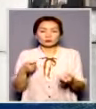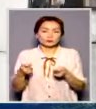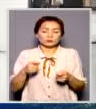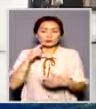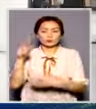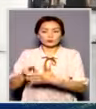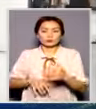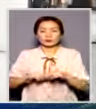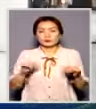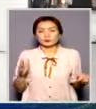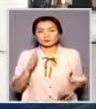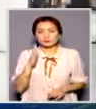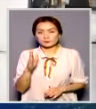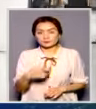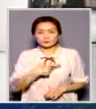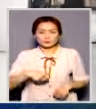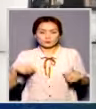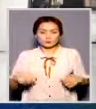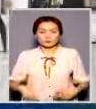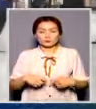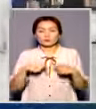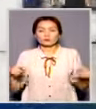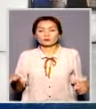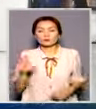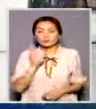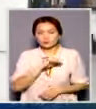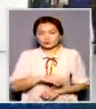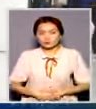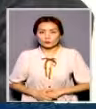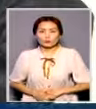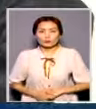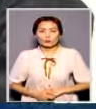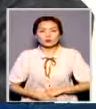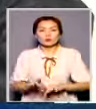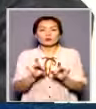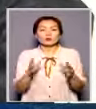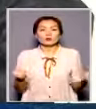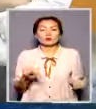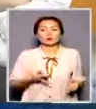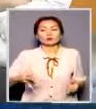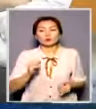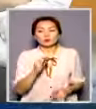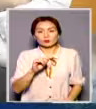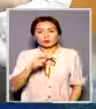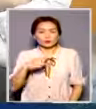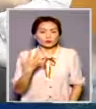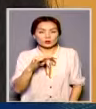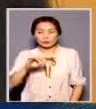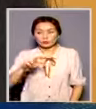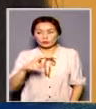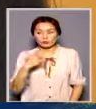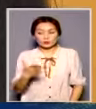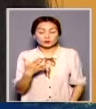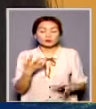бір сенімін арттырып, өзінің құқықтарын жүзеге асыруға көп мүмкіндік береді. Айта кетейік, республикалық референдум 5-ші маусымда